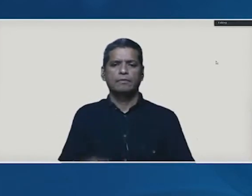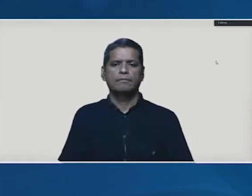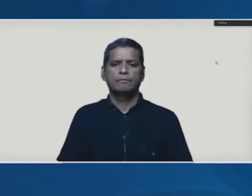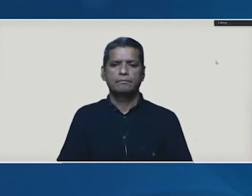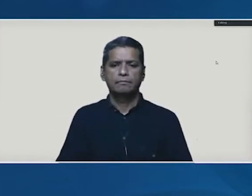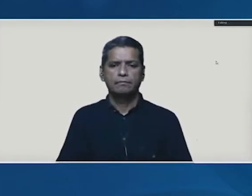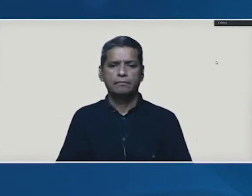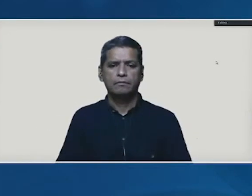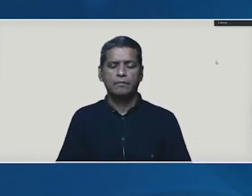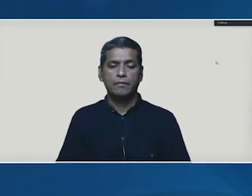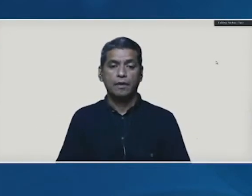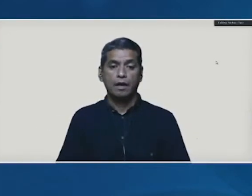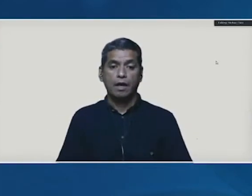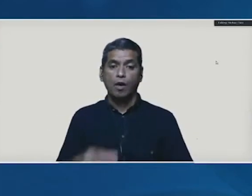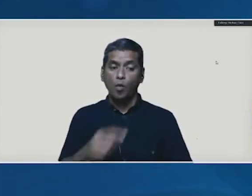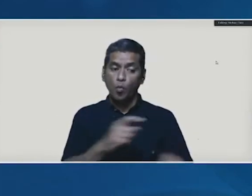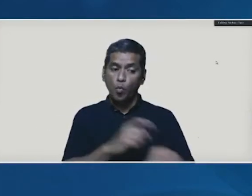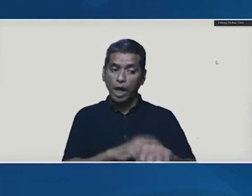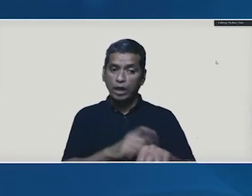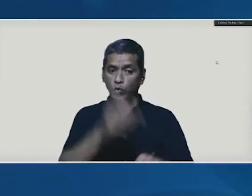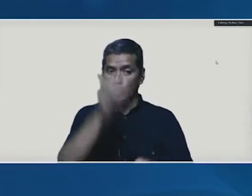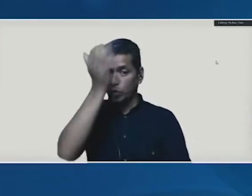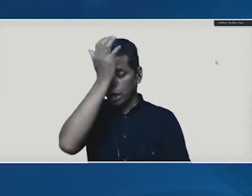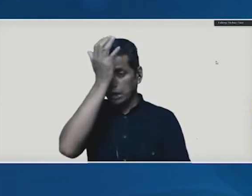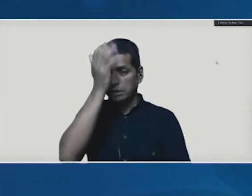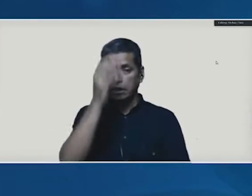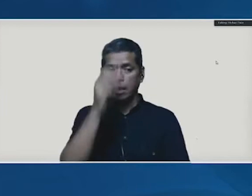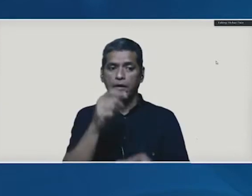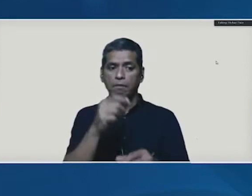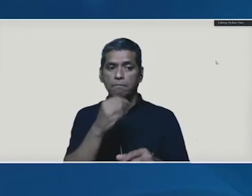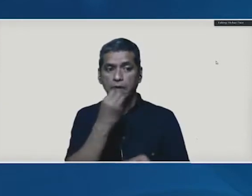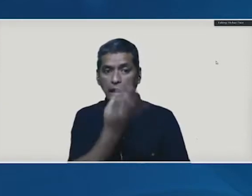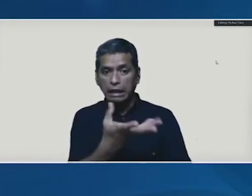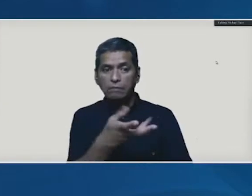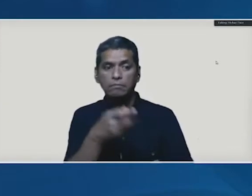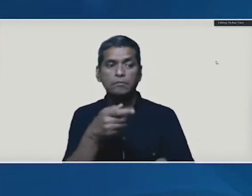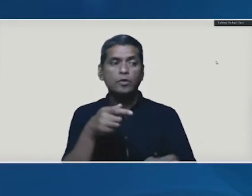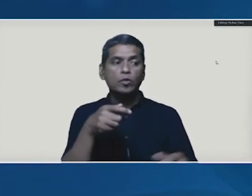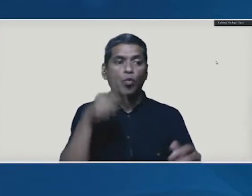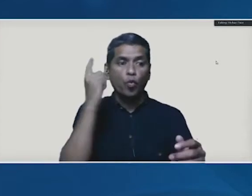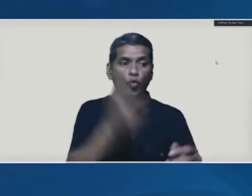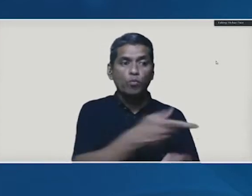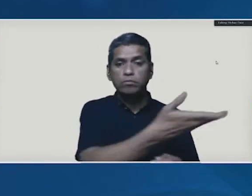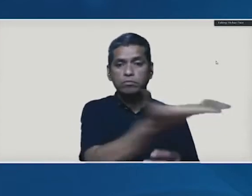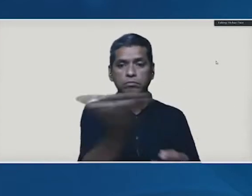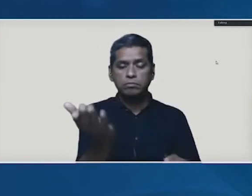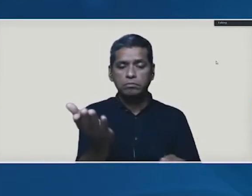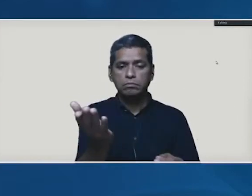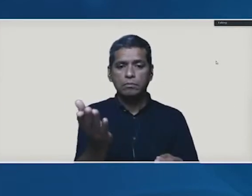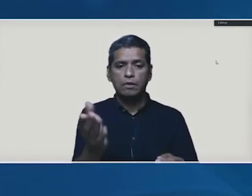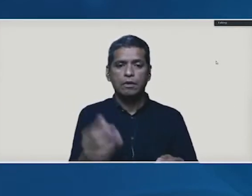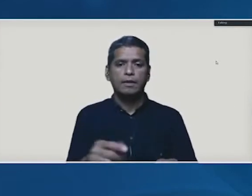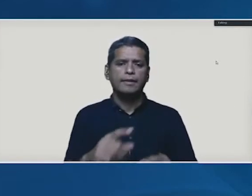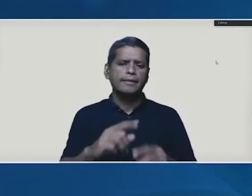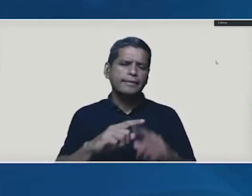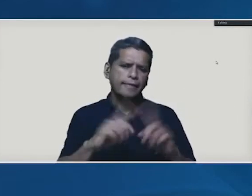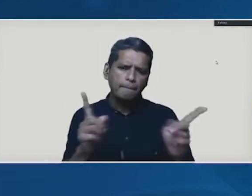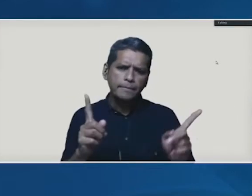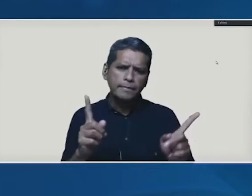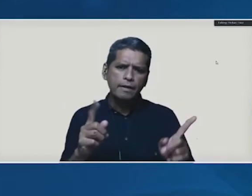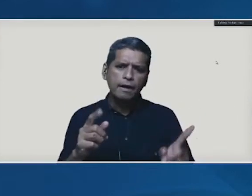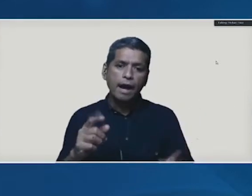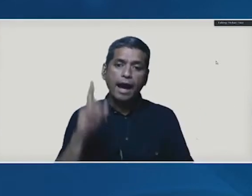menyatakan hal itu maka Daniel di sini ada tokoh yang namanya Daniel